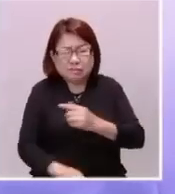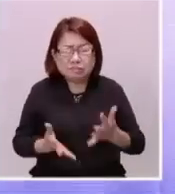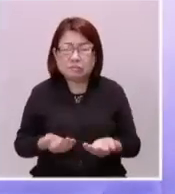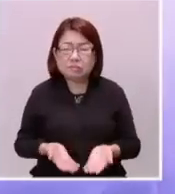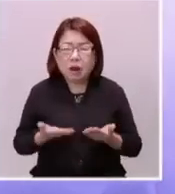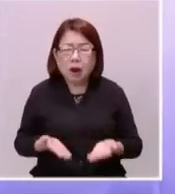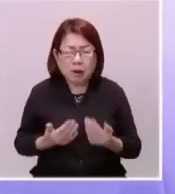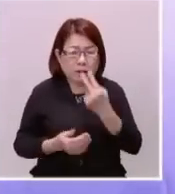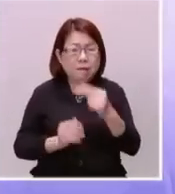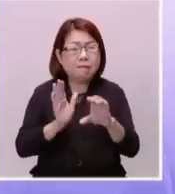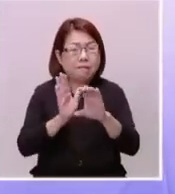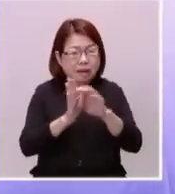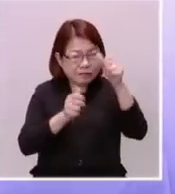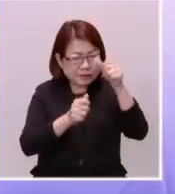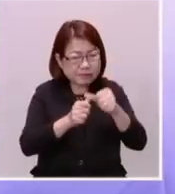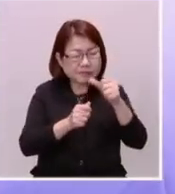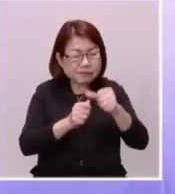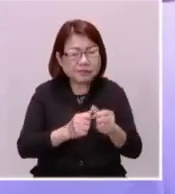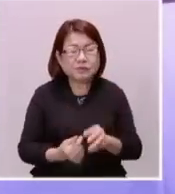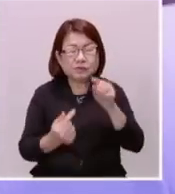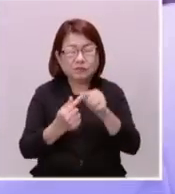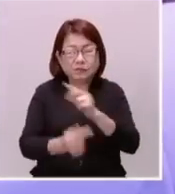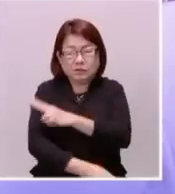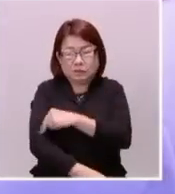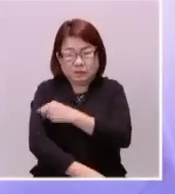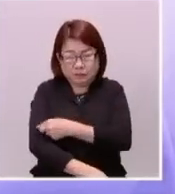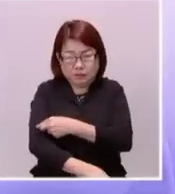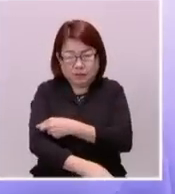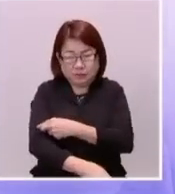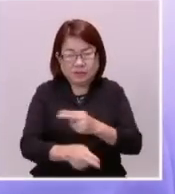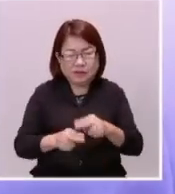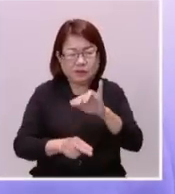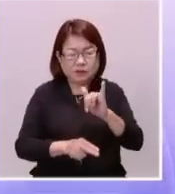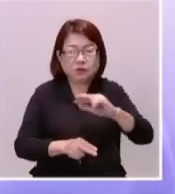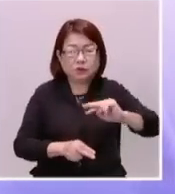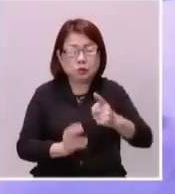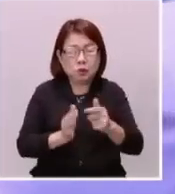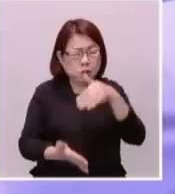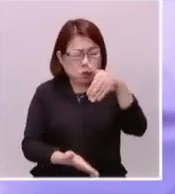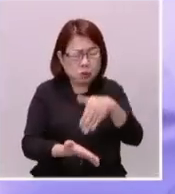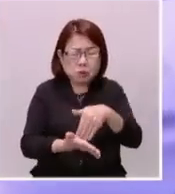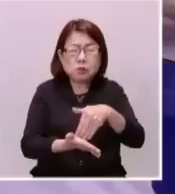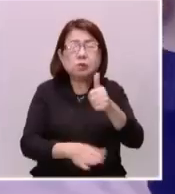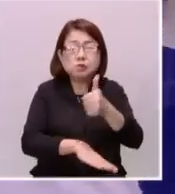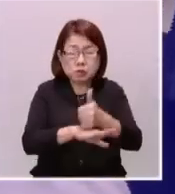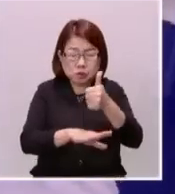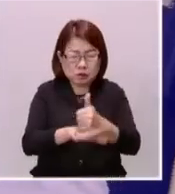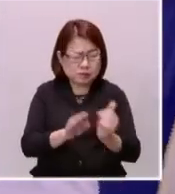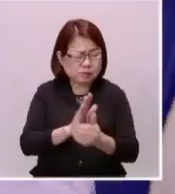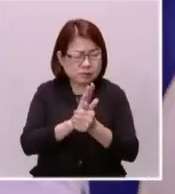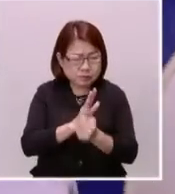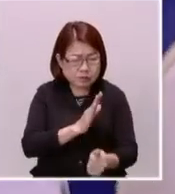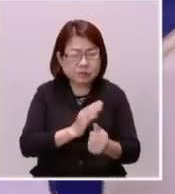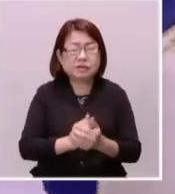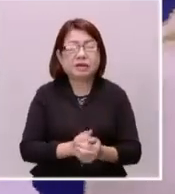เนี่ยแหละครับภาพประวัติศาสตร์นะครับที่นายแพทย์ยงผู้วรวรรณหัวหน้าศูนย์เชี่ยวชาญเฉพาะทางด้านไวรัสวิทยาคลินิก